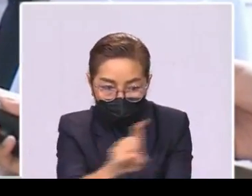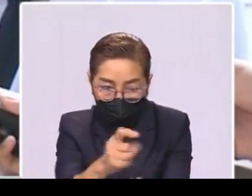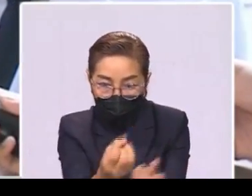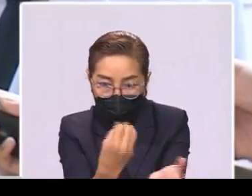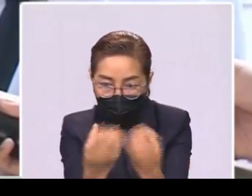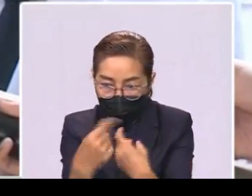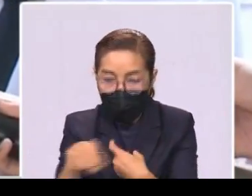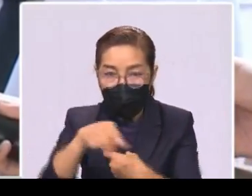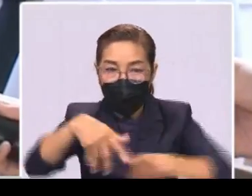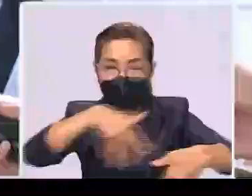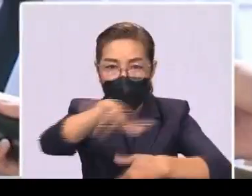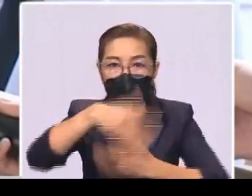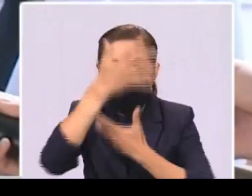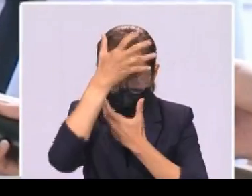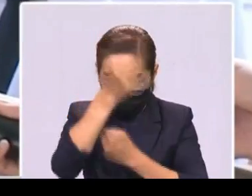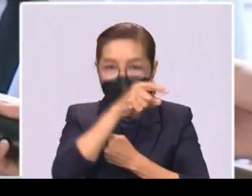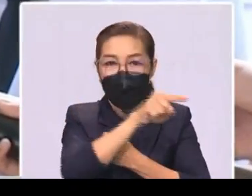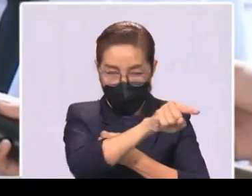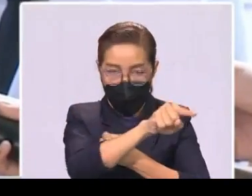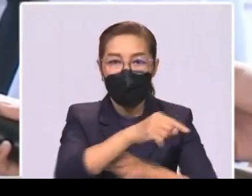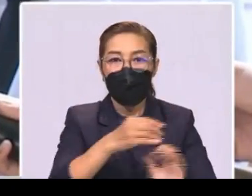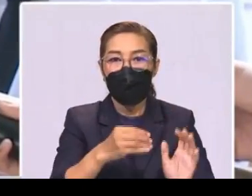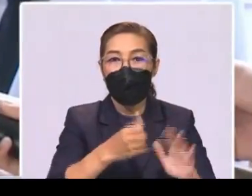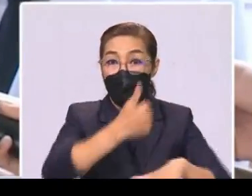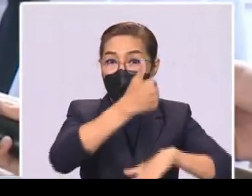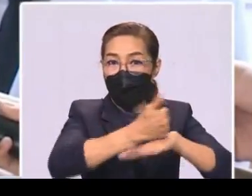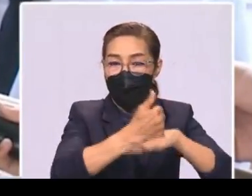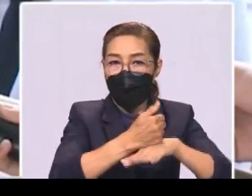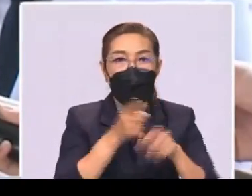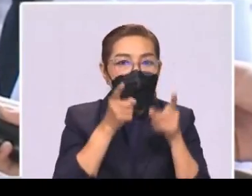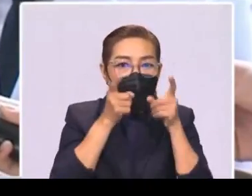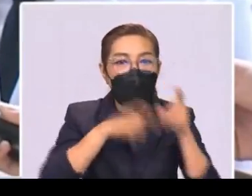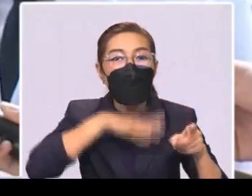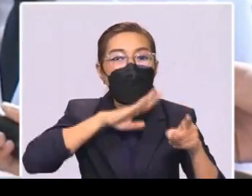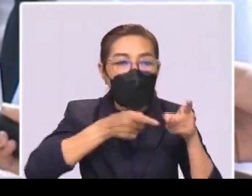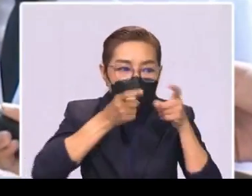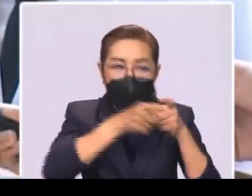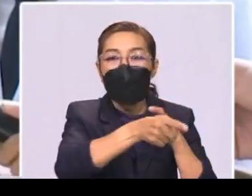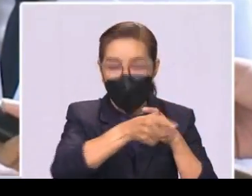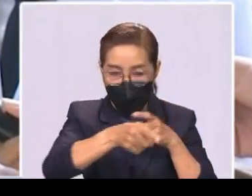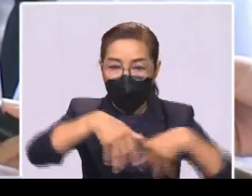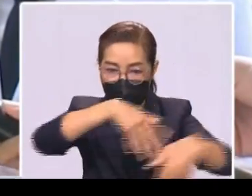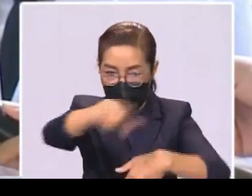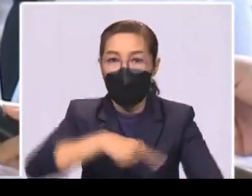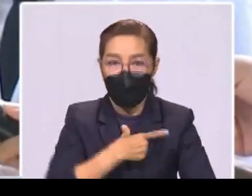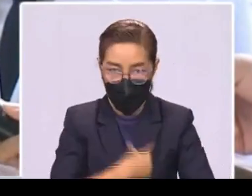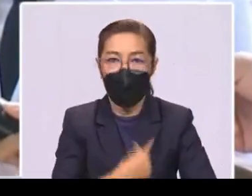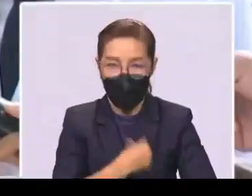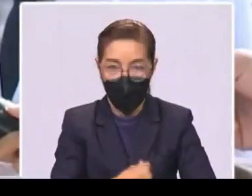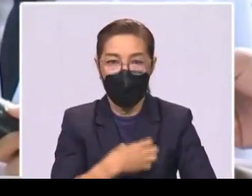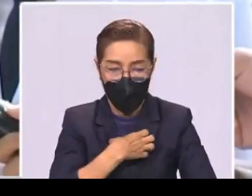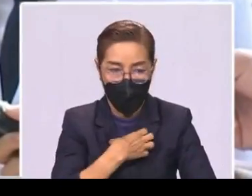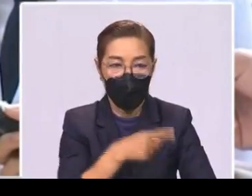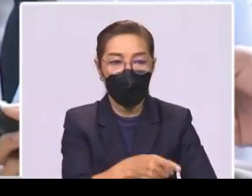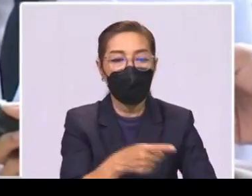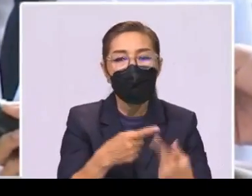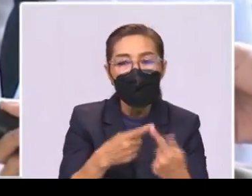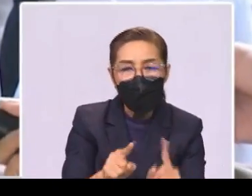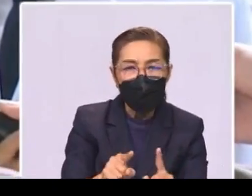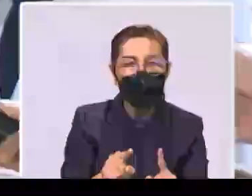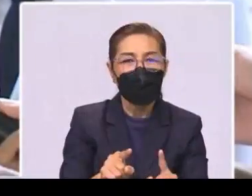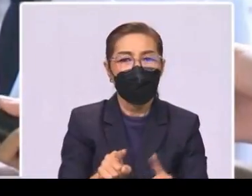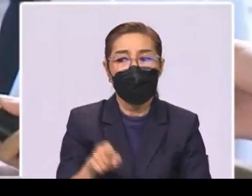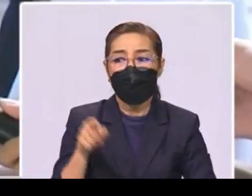ชื่อที่ประชาชนให้ความสนใจและได้รับกระแสตอบรับที่ดีนะครับอืส่วนกระแสข่าว